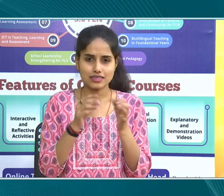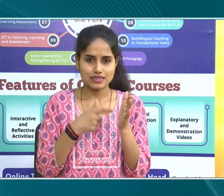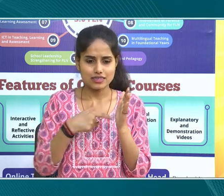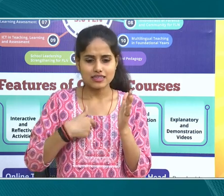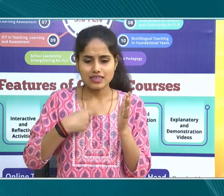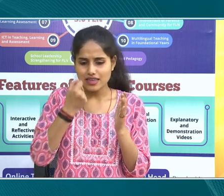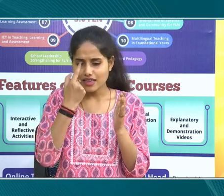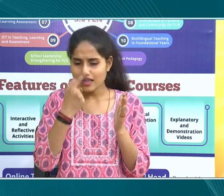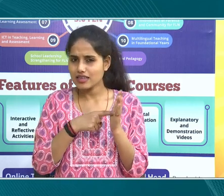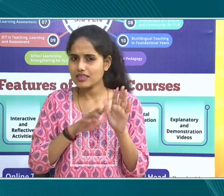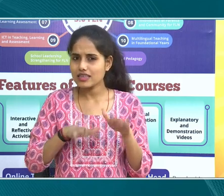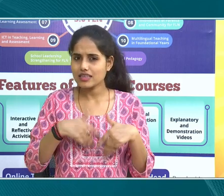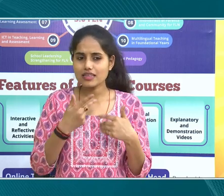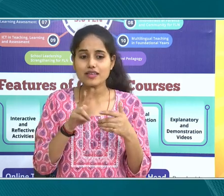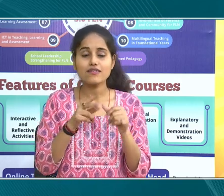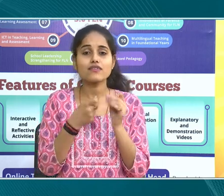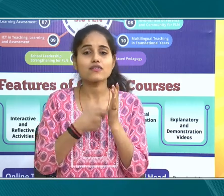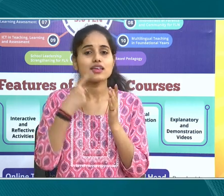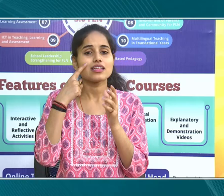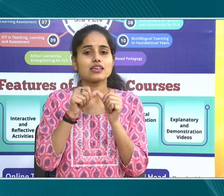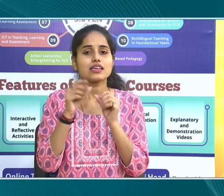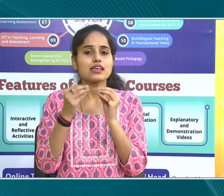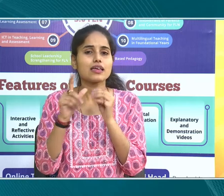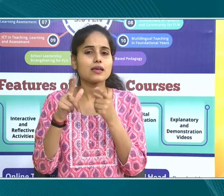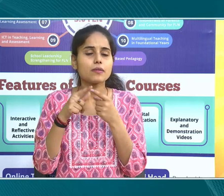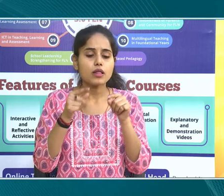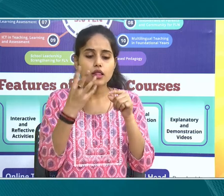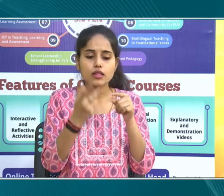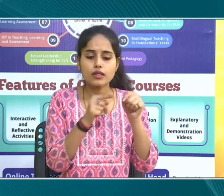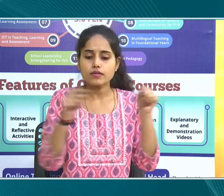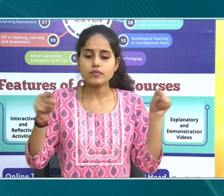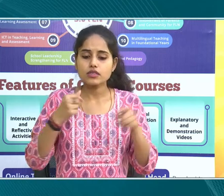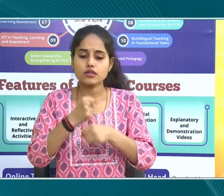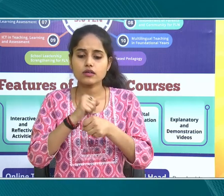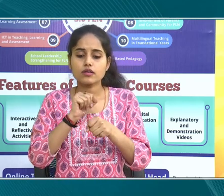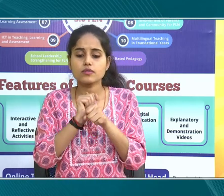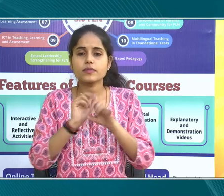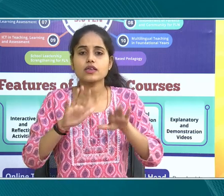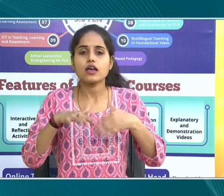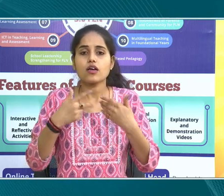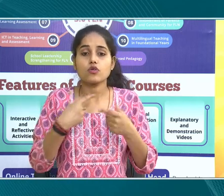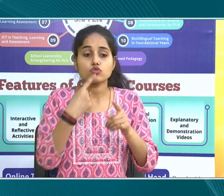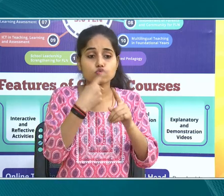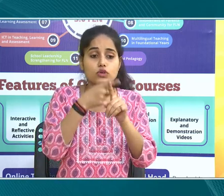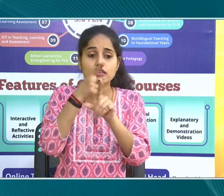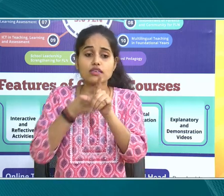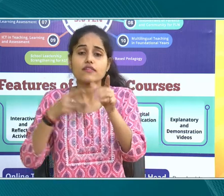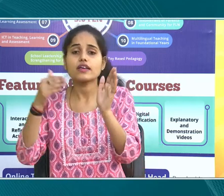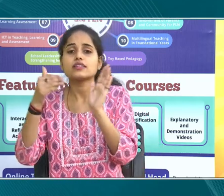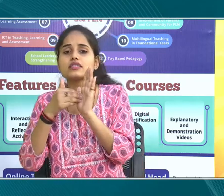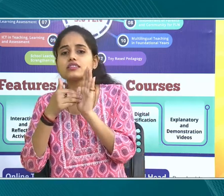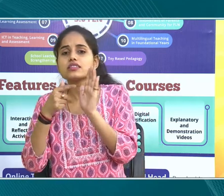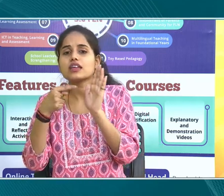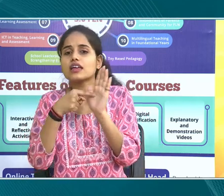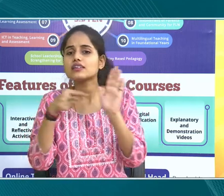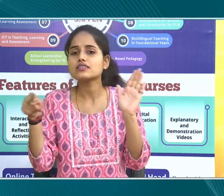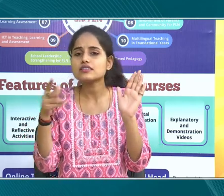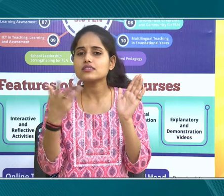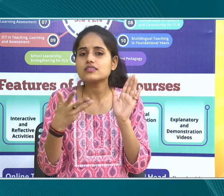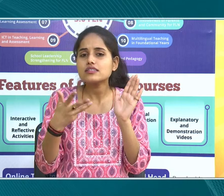बना रहे द की वैरियेबल्स कैसे होते हैं हम कैसे नंबर लाइंस पे कम करते हैं जो एक्स ए स हमें लगते हैं अलजेब्रा में सिर्फ वो